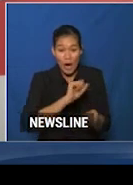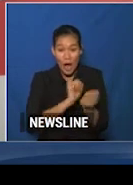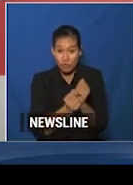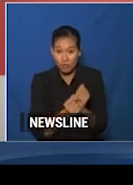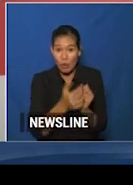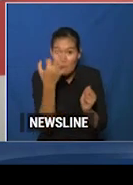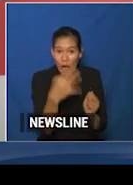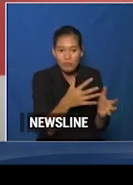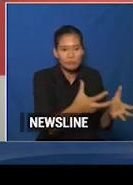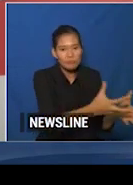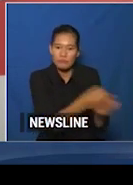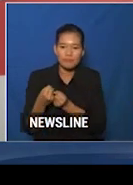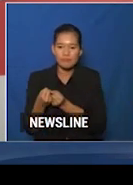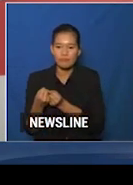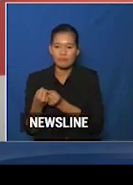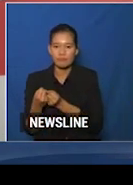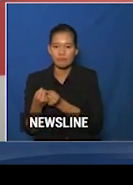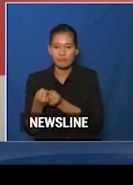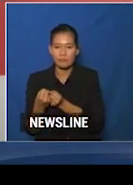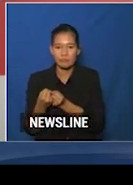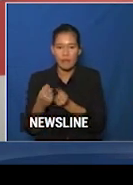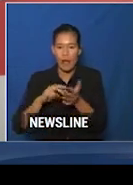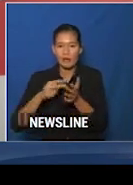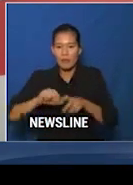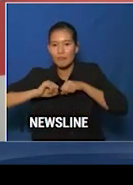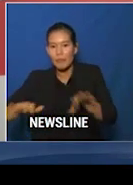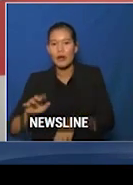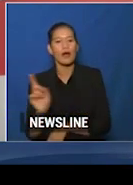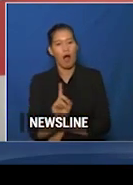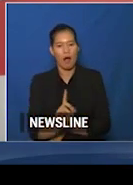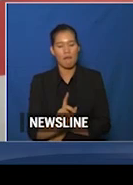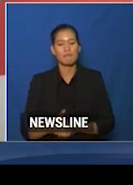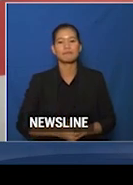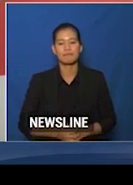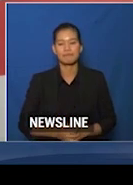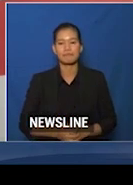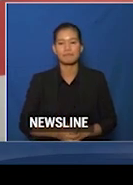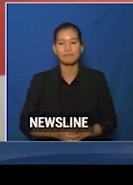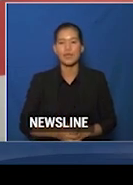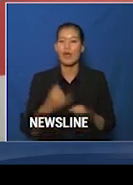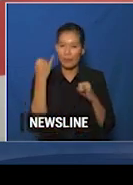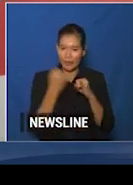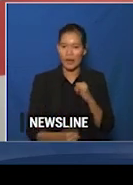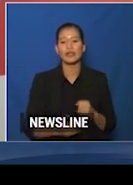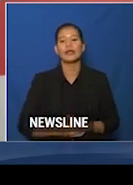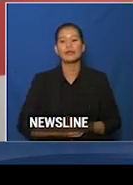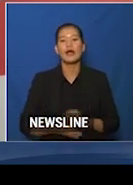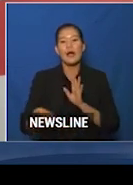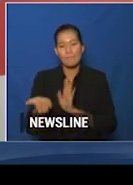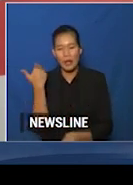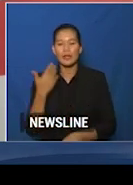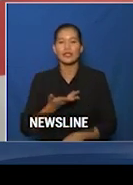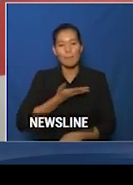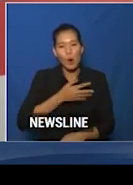positif di masyarakat supaya tidak semakin menyebar kemana-mana sudah sekalian terakhir kembali lagi saya